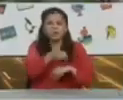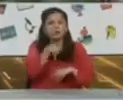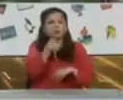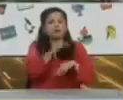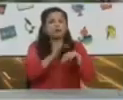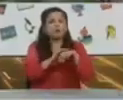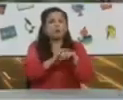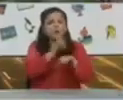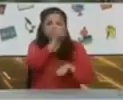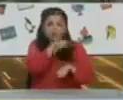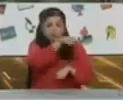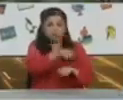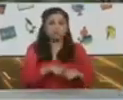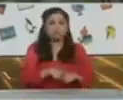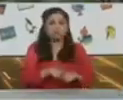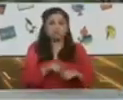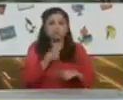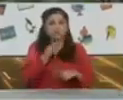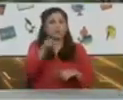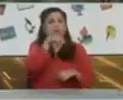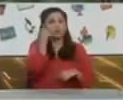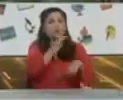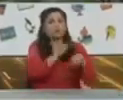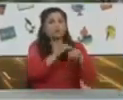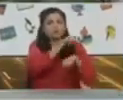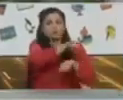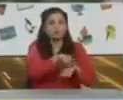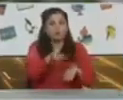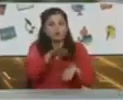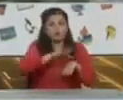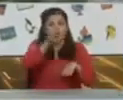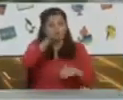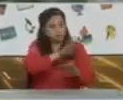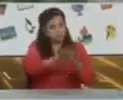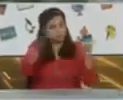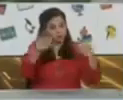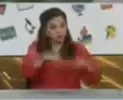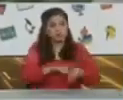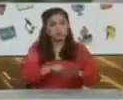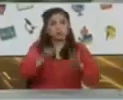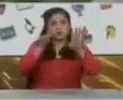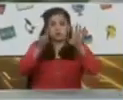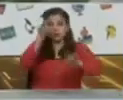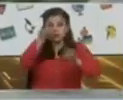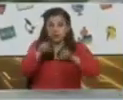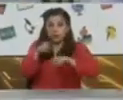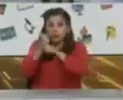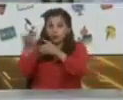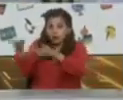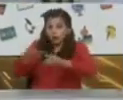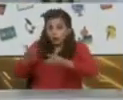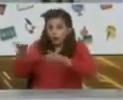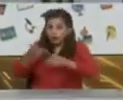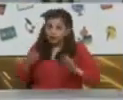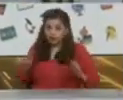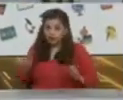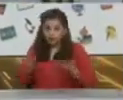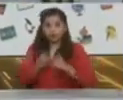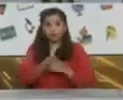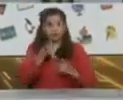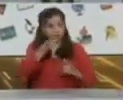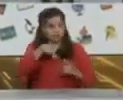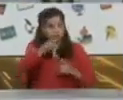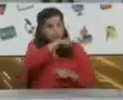कहते हैं कि जो भी काम करना है 5 बजे तक पूरा कर दो, 6 बजे जब मेहमान आना शुरू हो जाएंगे तब तुम